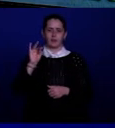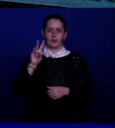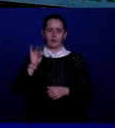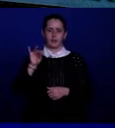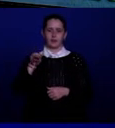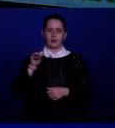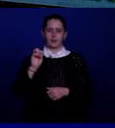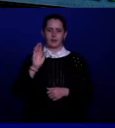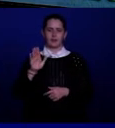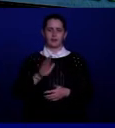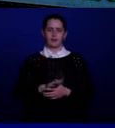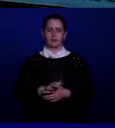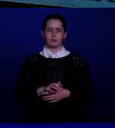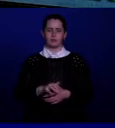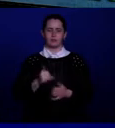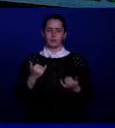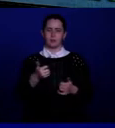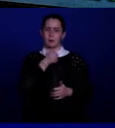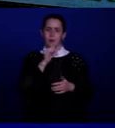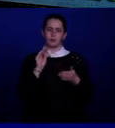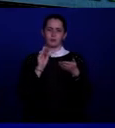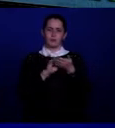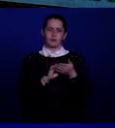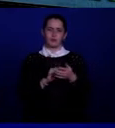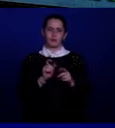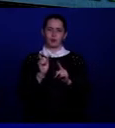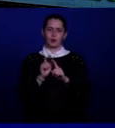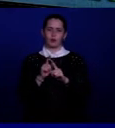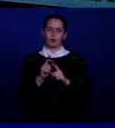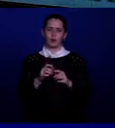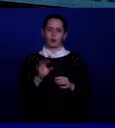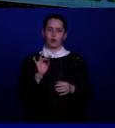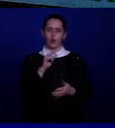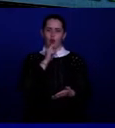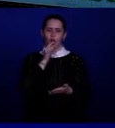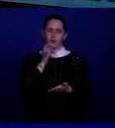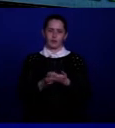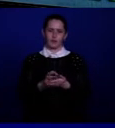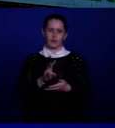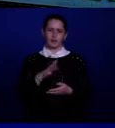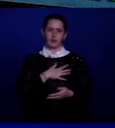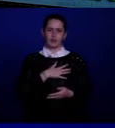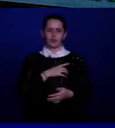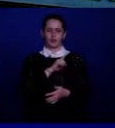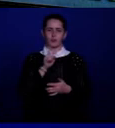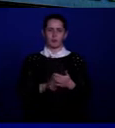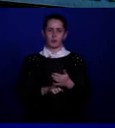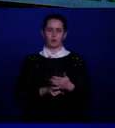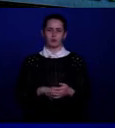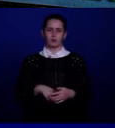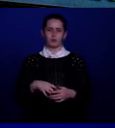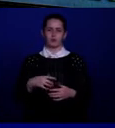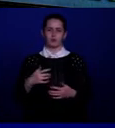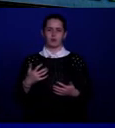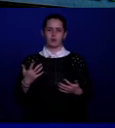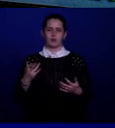А теперь, ребята, попробуем вставить глаголы, слова и ответить на наши вопросы.